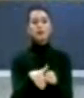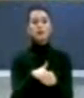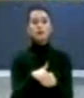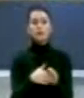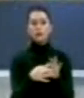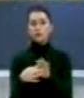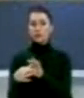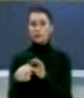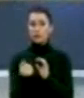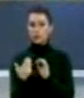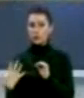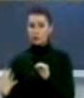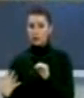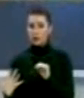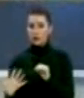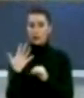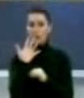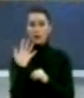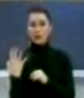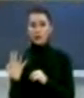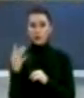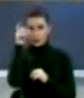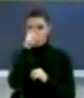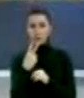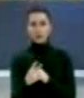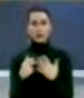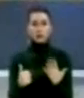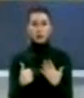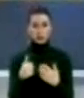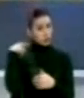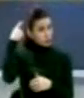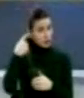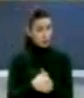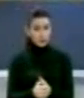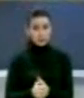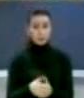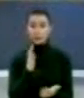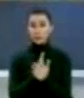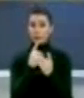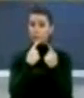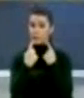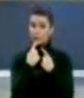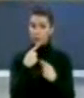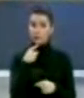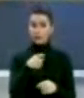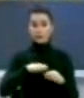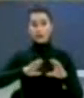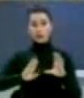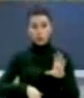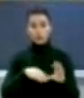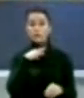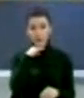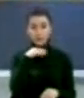numrave? 54 sërb dhe 26 shqiptar. A një marrë vesh që stafin gjykatës të jug mi